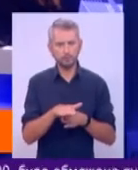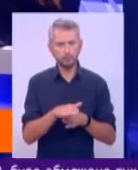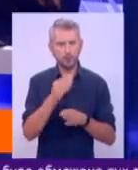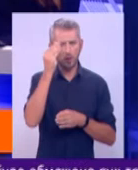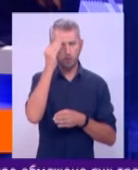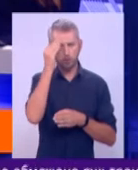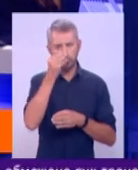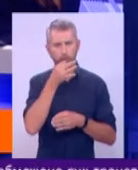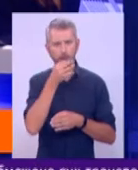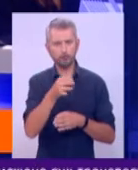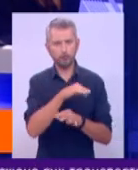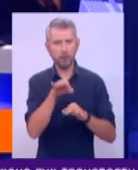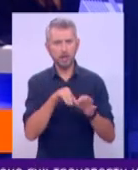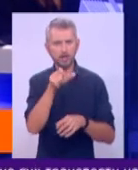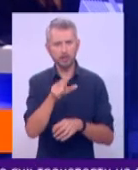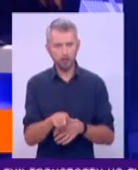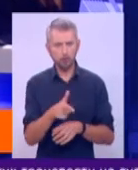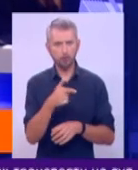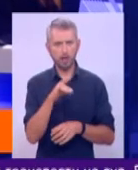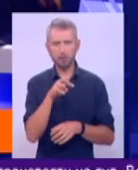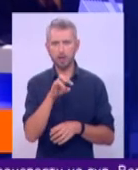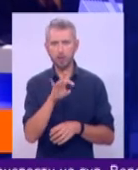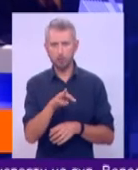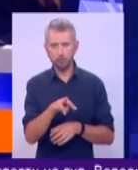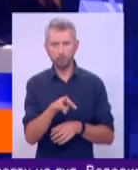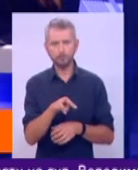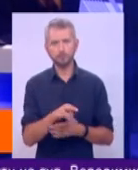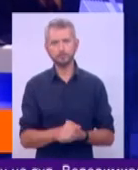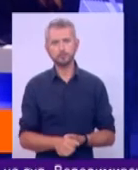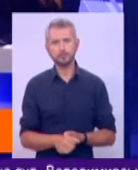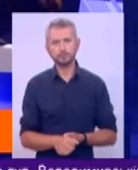думку, висловлену архітектором Германом,